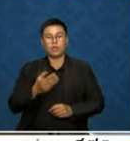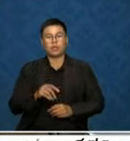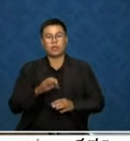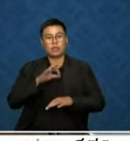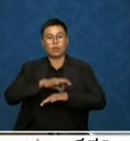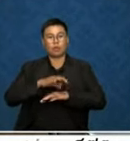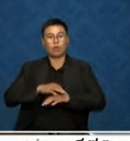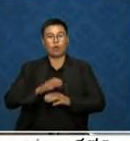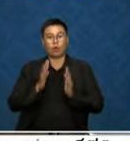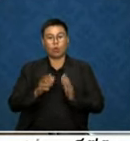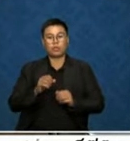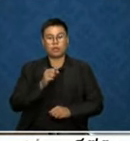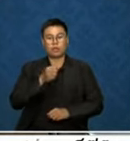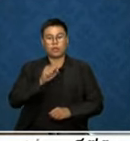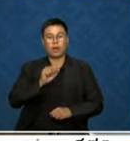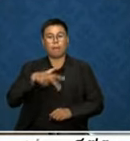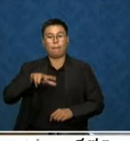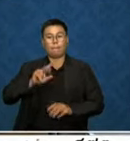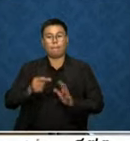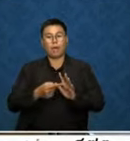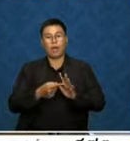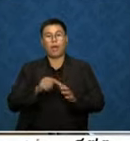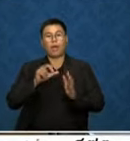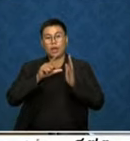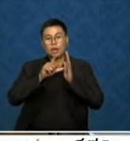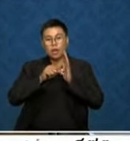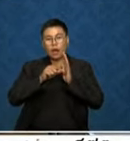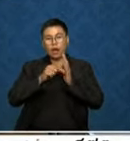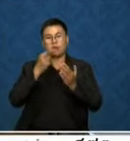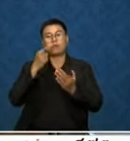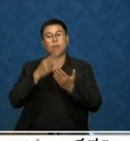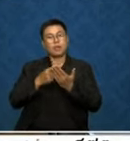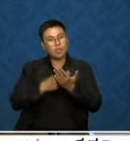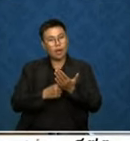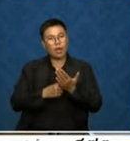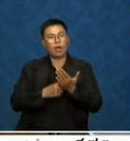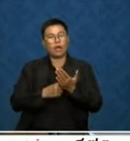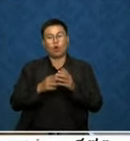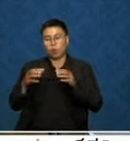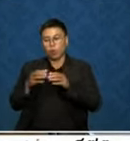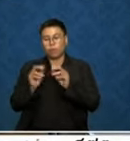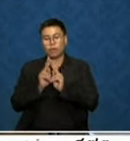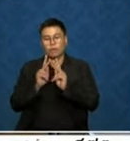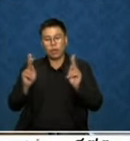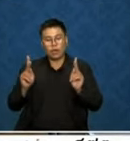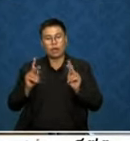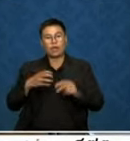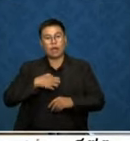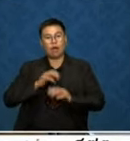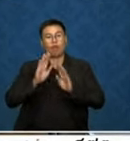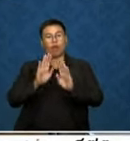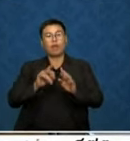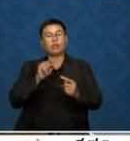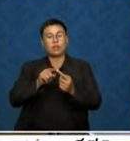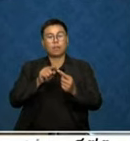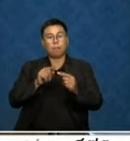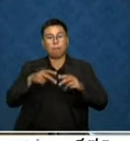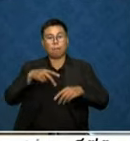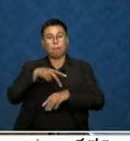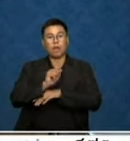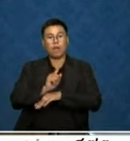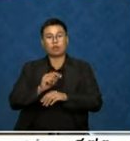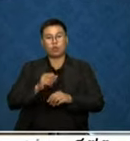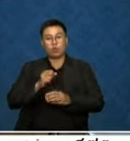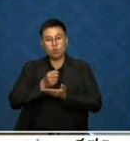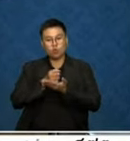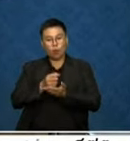าแห่งนี้ครับอย่างแรกคือตำแหน่งเลขาหรือที่ปรึกษาใดๆก็ตามในกรรมธิการอยากฝากทางท่านประธานครับต้องตรวจสอบประวัติ